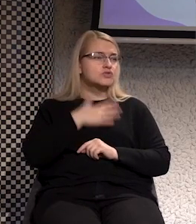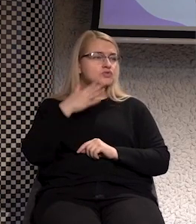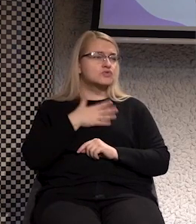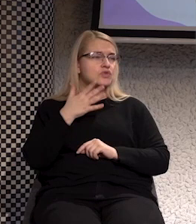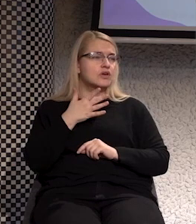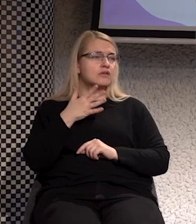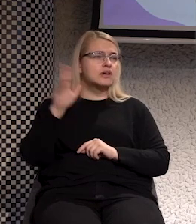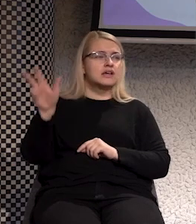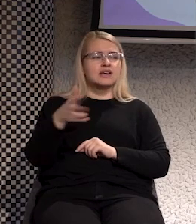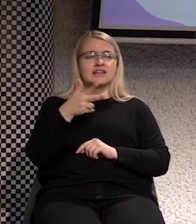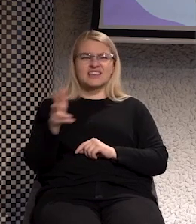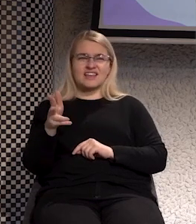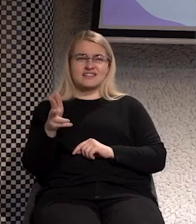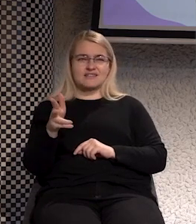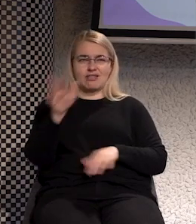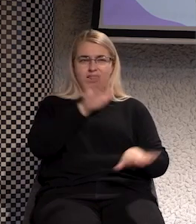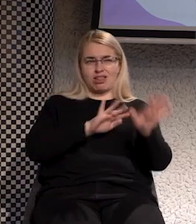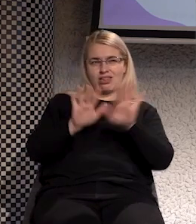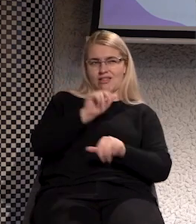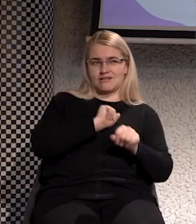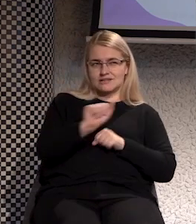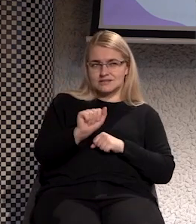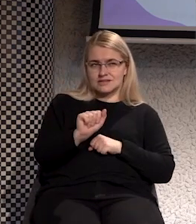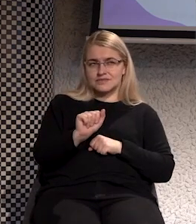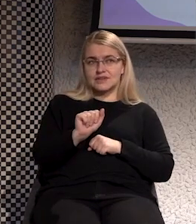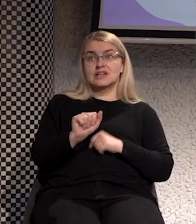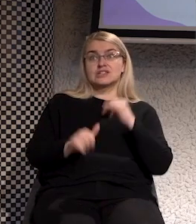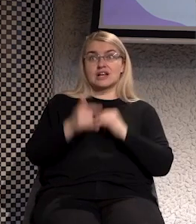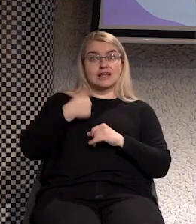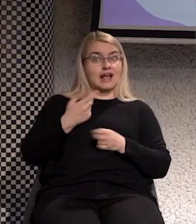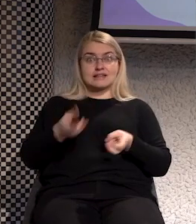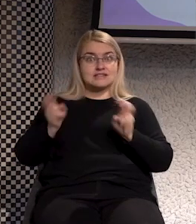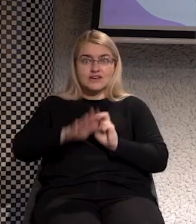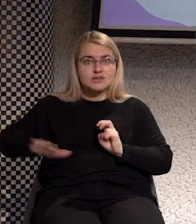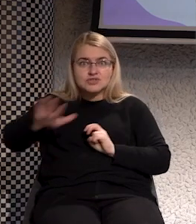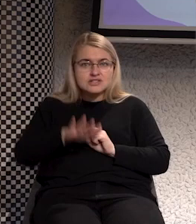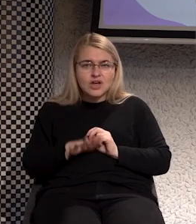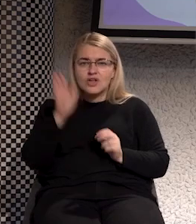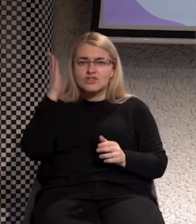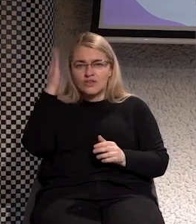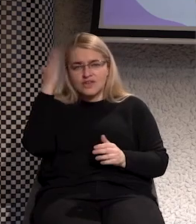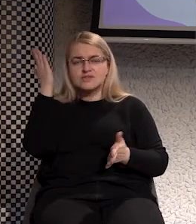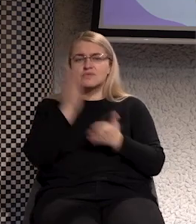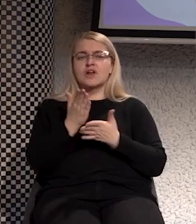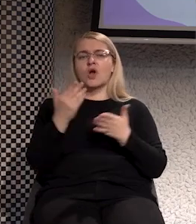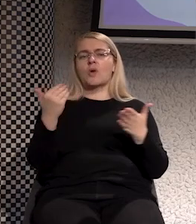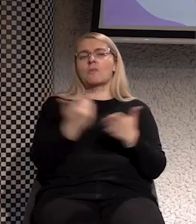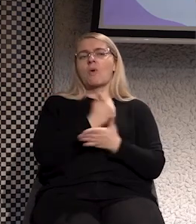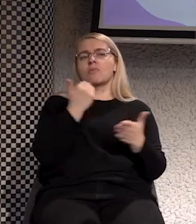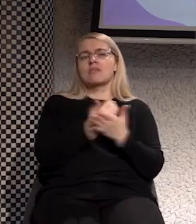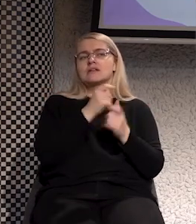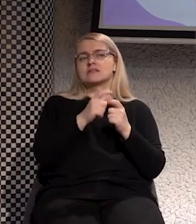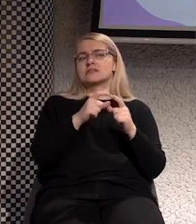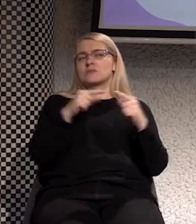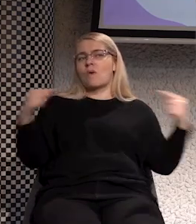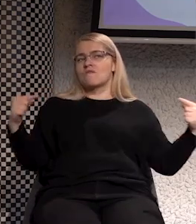możesz płakać, ale tak naprawdę nie stwarzam tej przestrzeni, to jakby no sorry, oni wiedzą, że to jest po prostu frazes, który jest teraz modny, nie? Bo my trochę jest